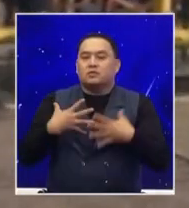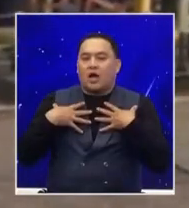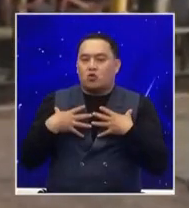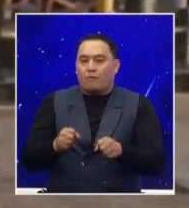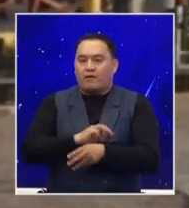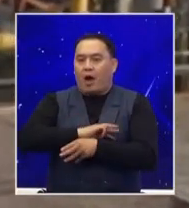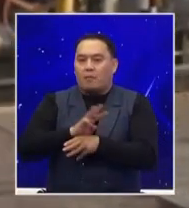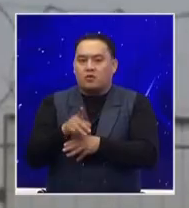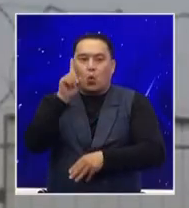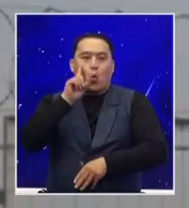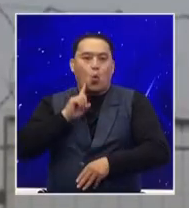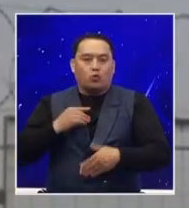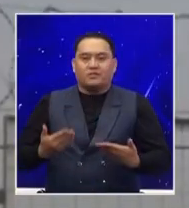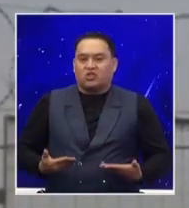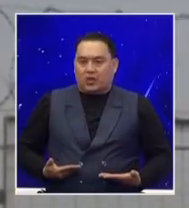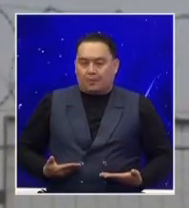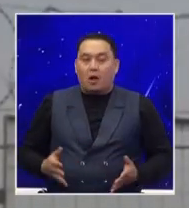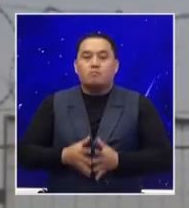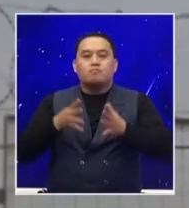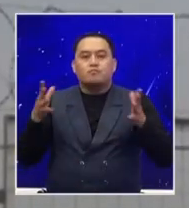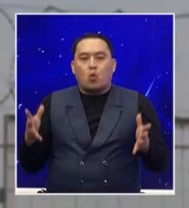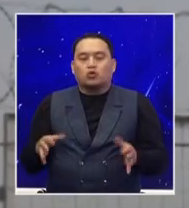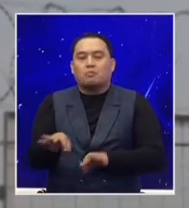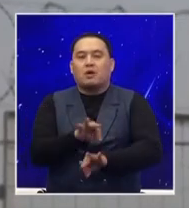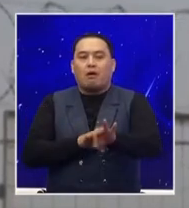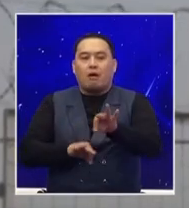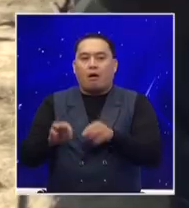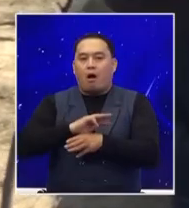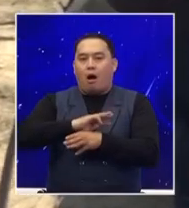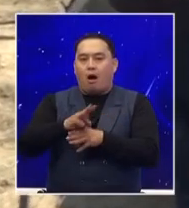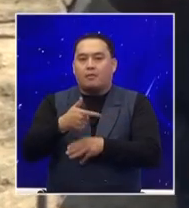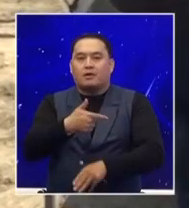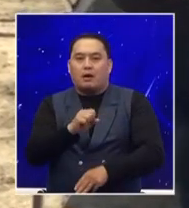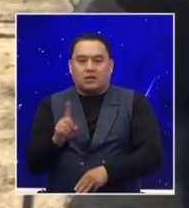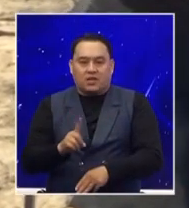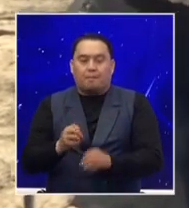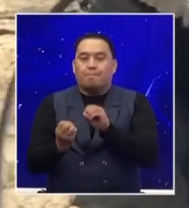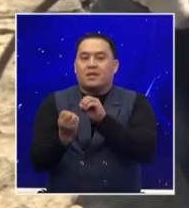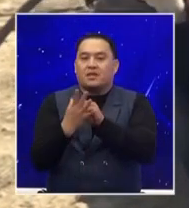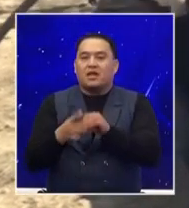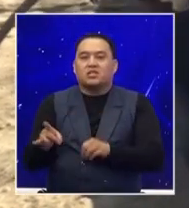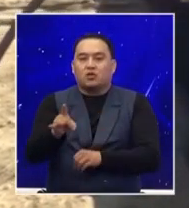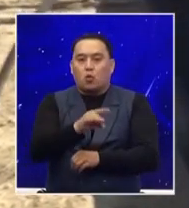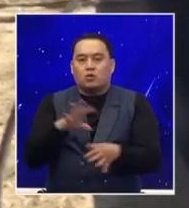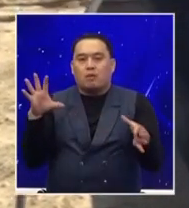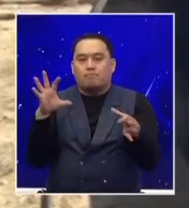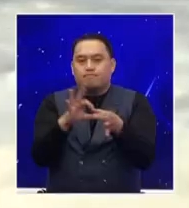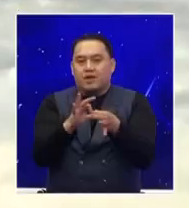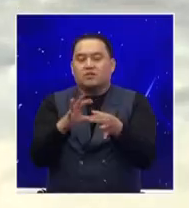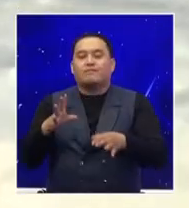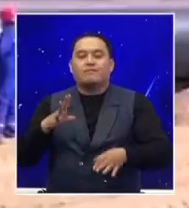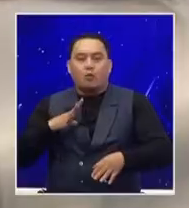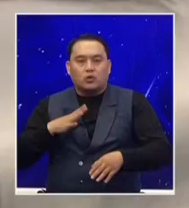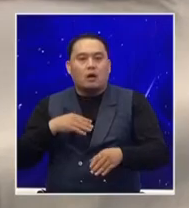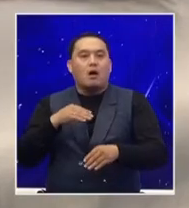и обеспечение комфорта в быту. Наиболее глобальным проектом является обеспечение газом. 15 регионов области уже газифицированы.